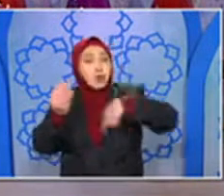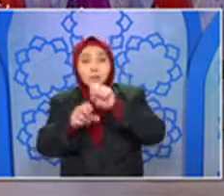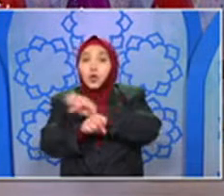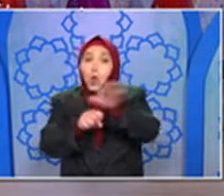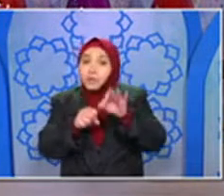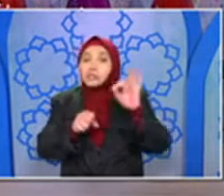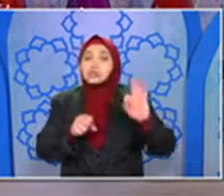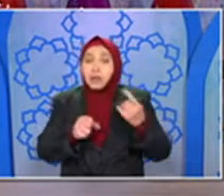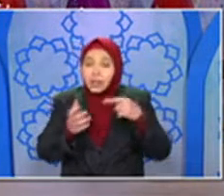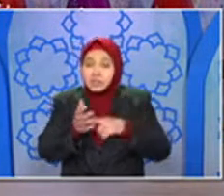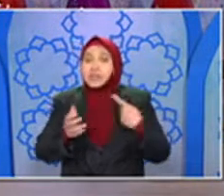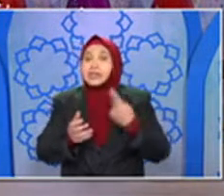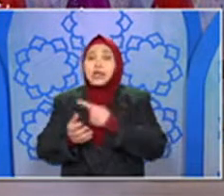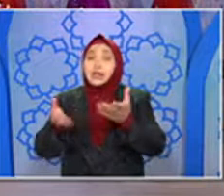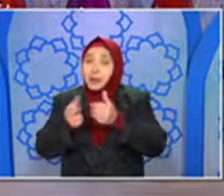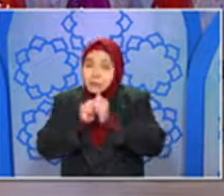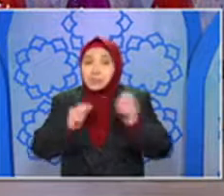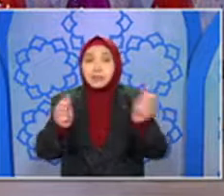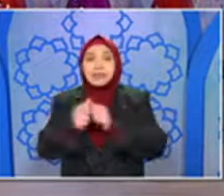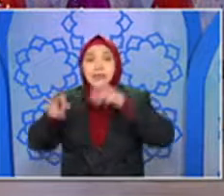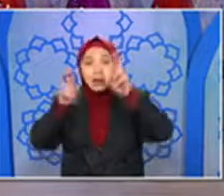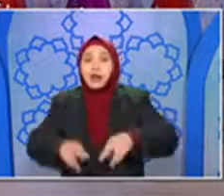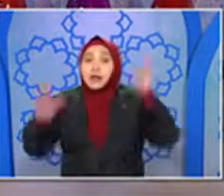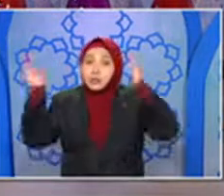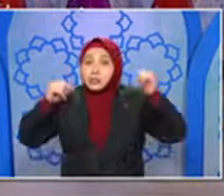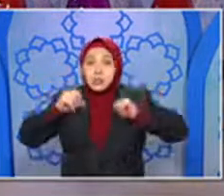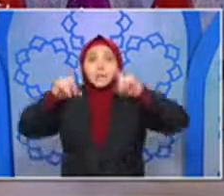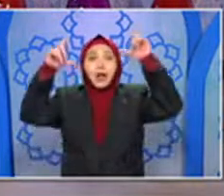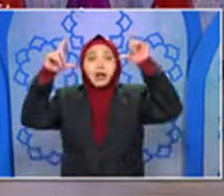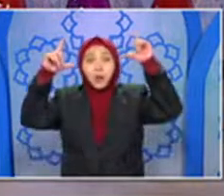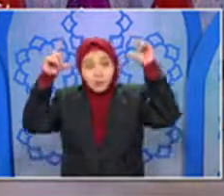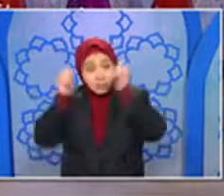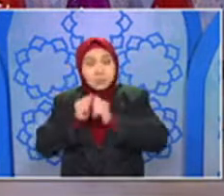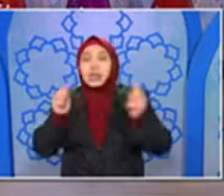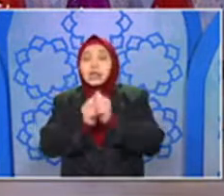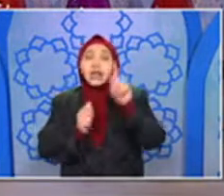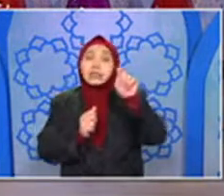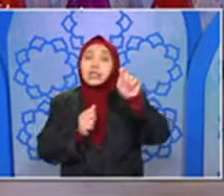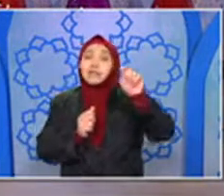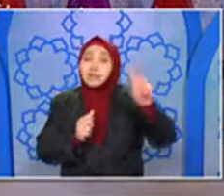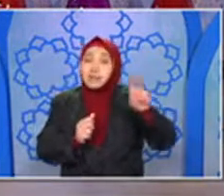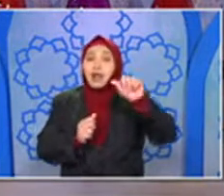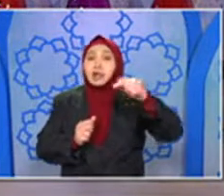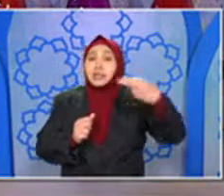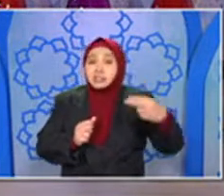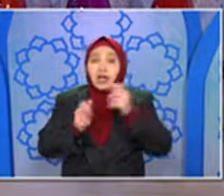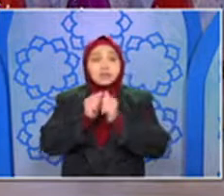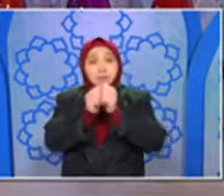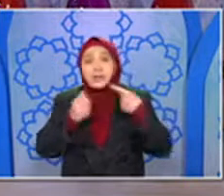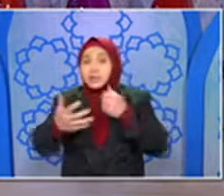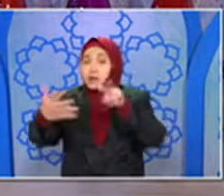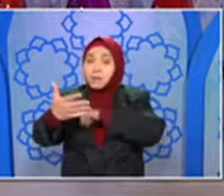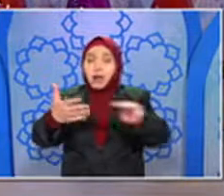ni, kita nak bersama dengan rakyat Malaysia bangkit bersama dengan TV Al Hijrah. Sama-sama kita membaca